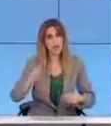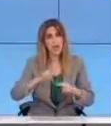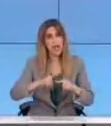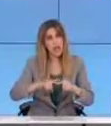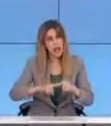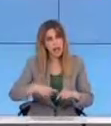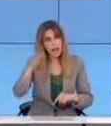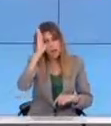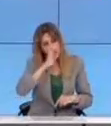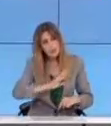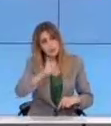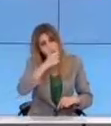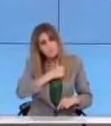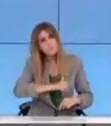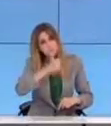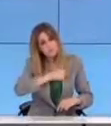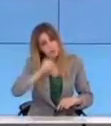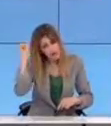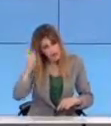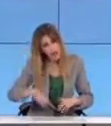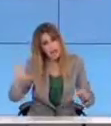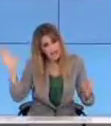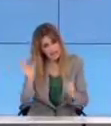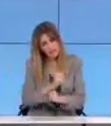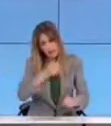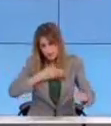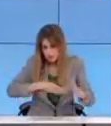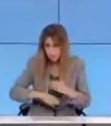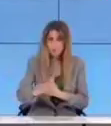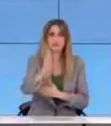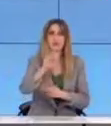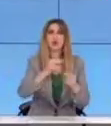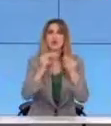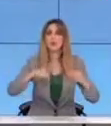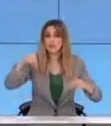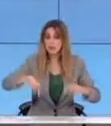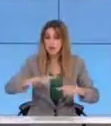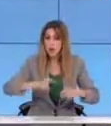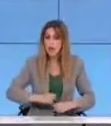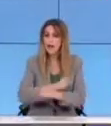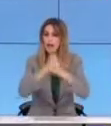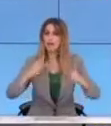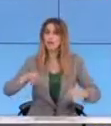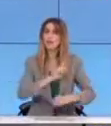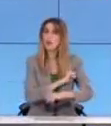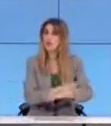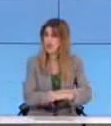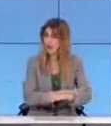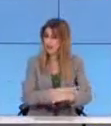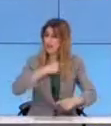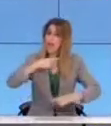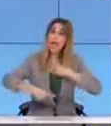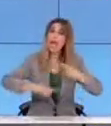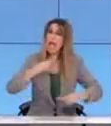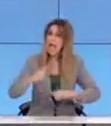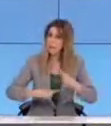έμπειρη, πιο δυνατή και κυρίως πιο σίγουρη για το μέλλον της. Οι παραγωγικές δυνάμεις